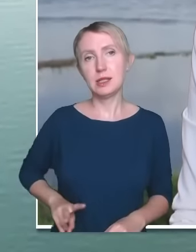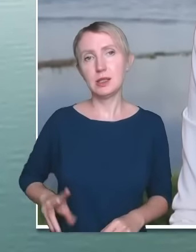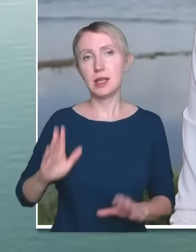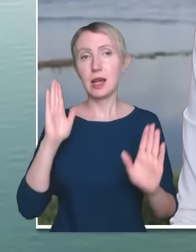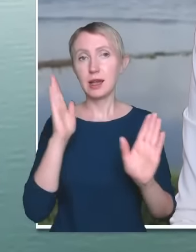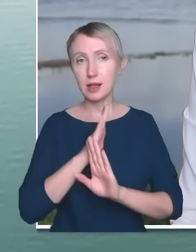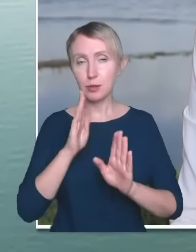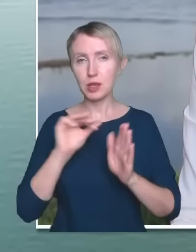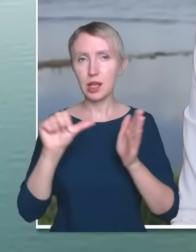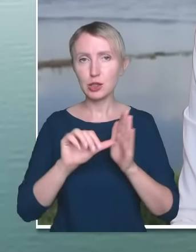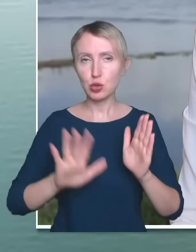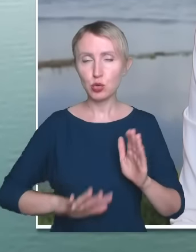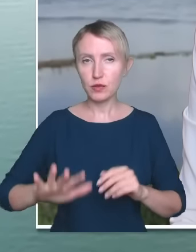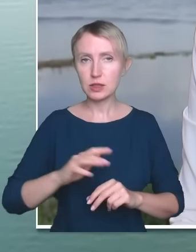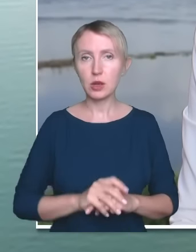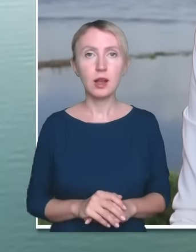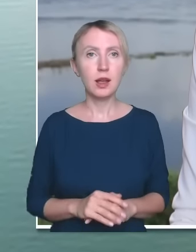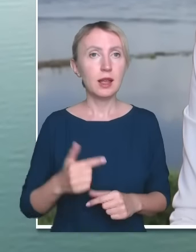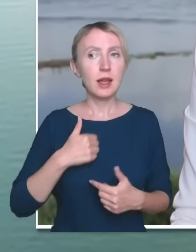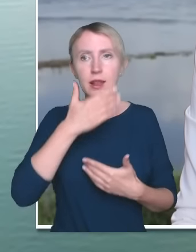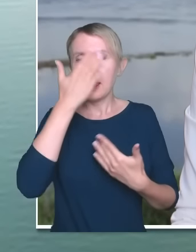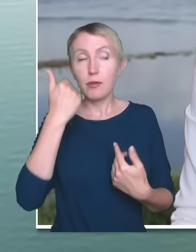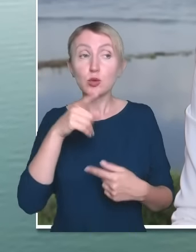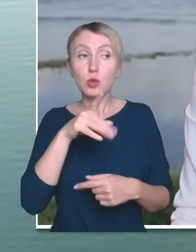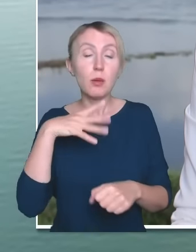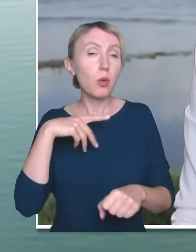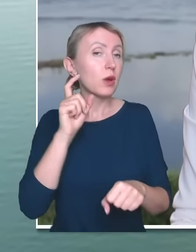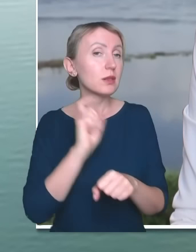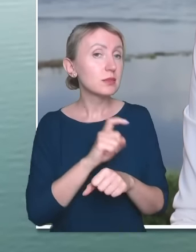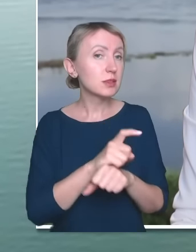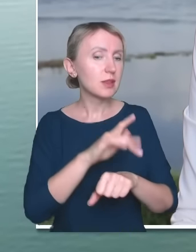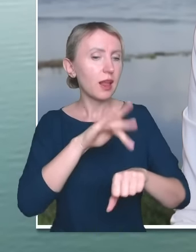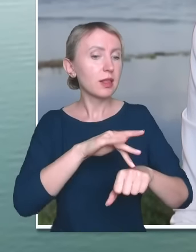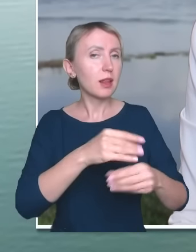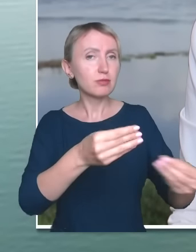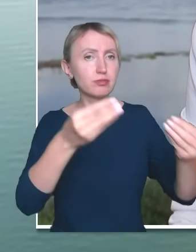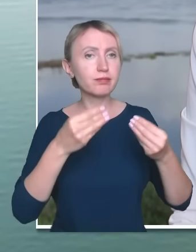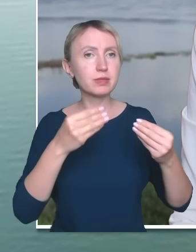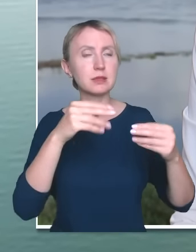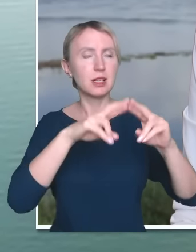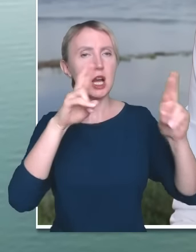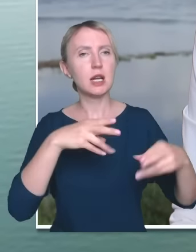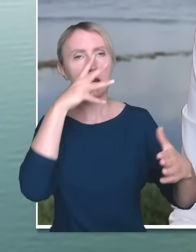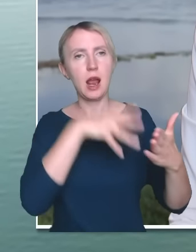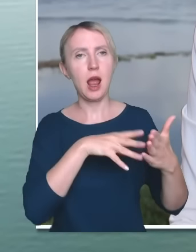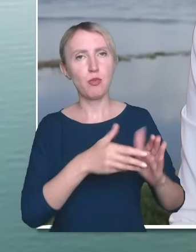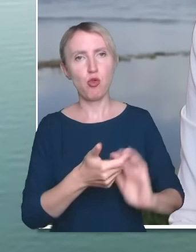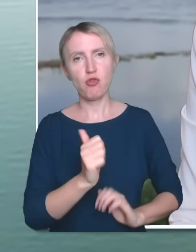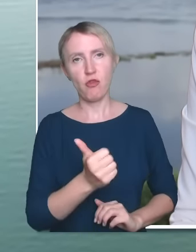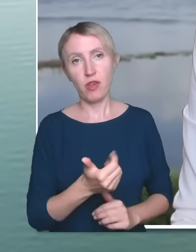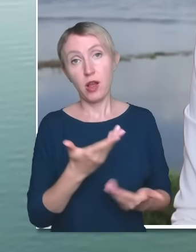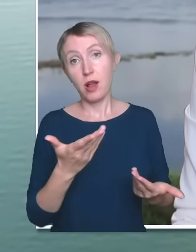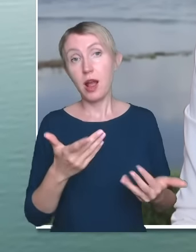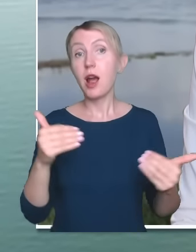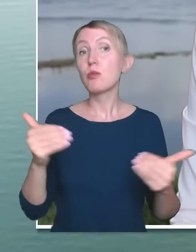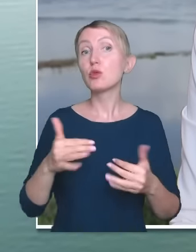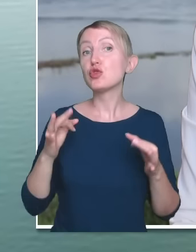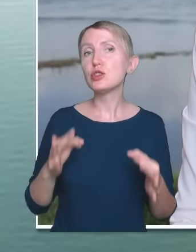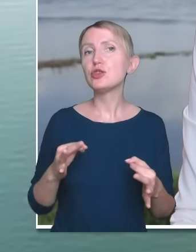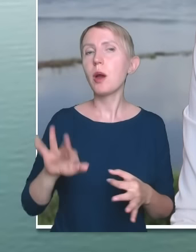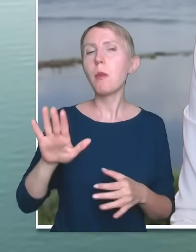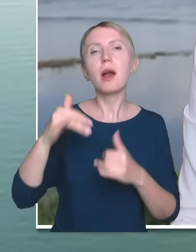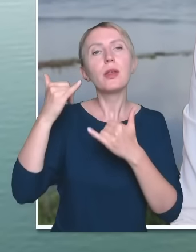i środowiska. Nie wiem, czy zlekceważyła wnioski płynące z raportu fachowców, czy być może dzisiaj ma